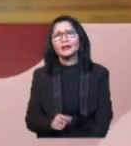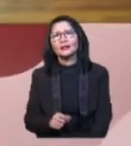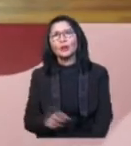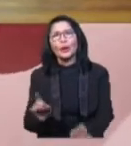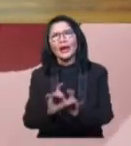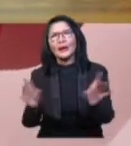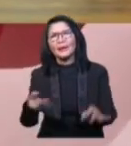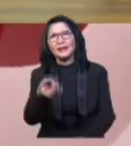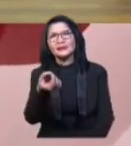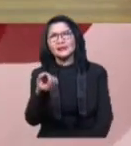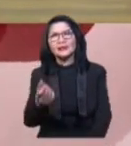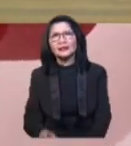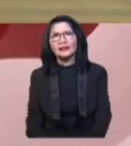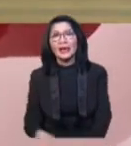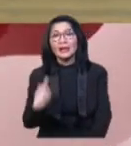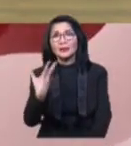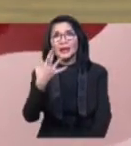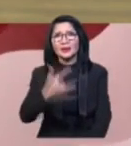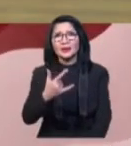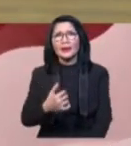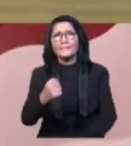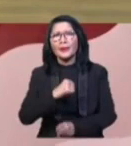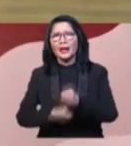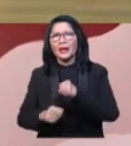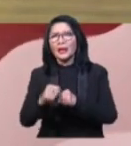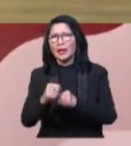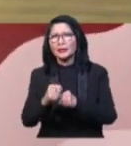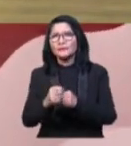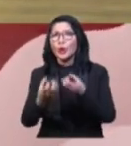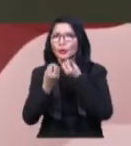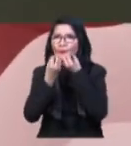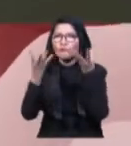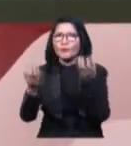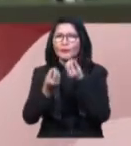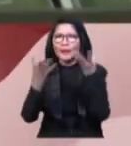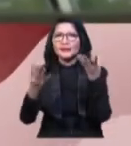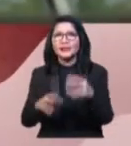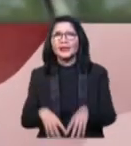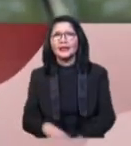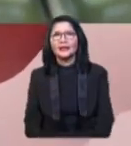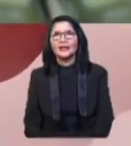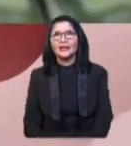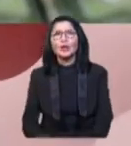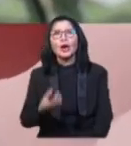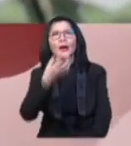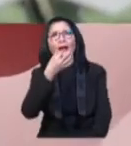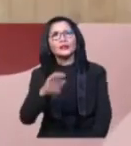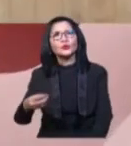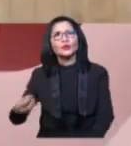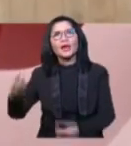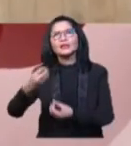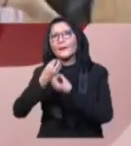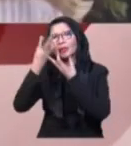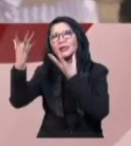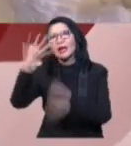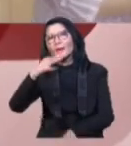tapi setidaknya kita tetap aktif dalam menginformasikan apa yang terjadi, update